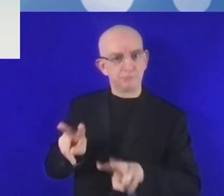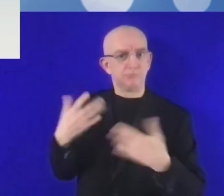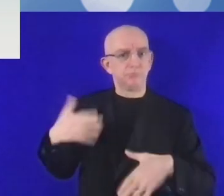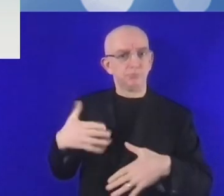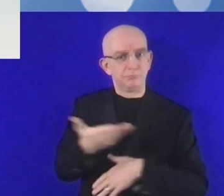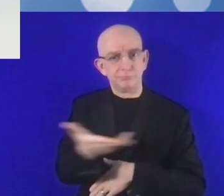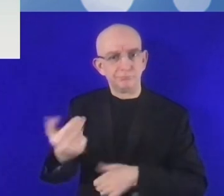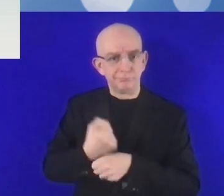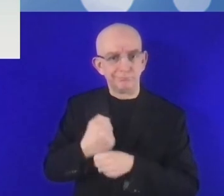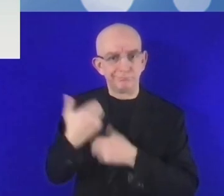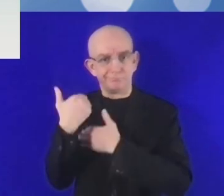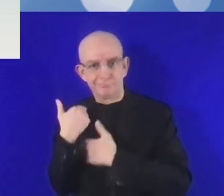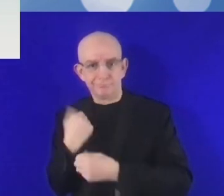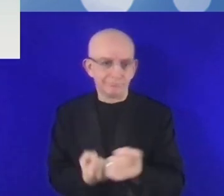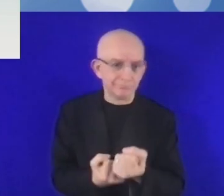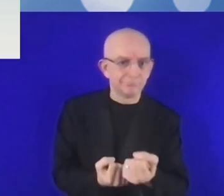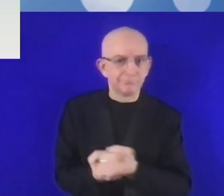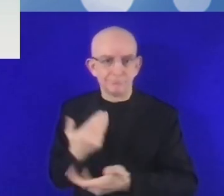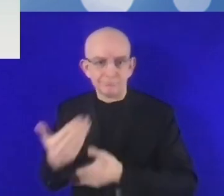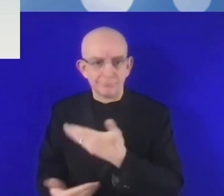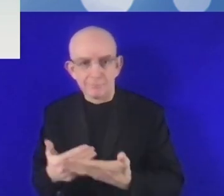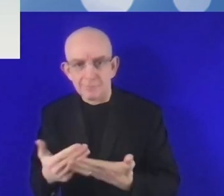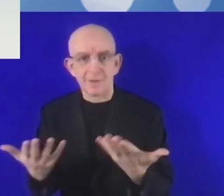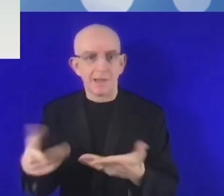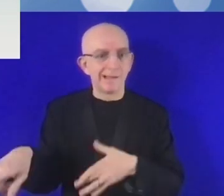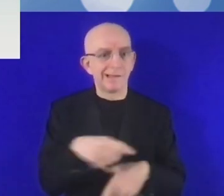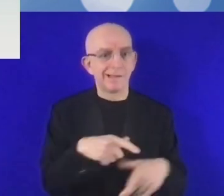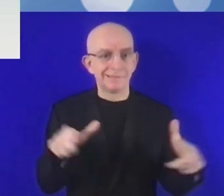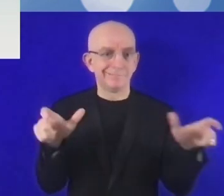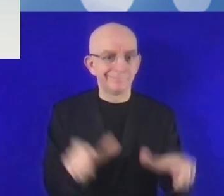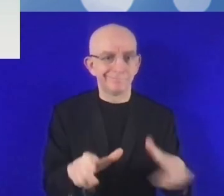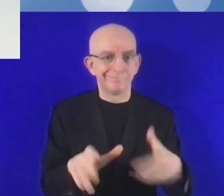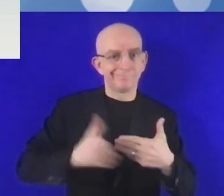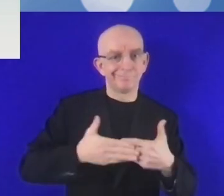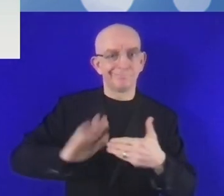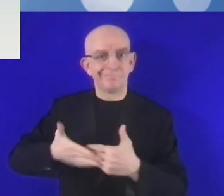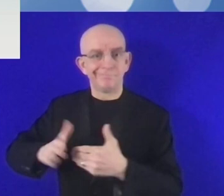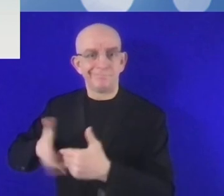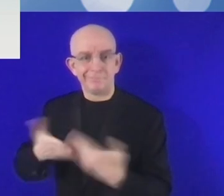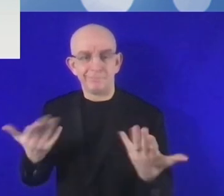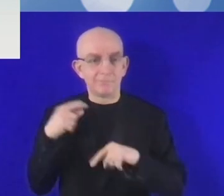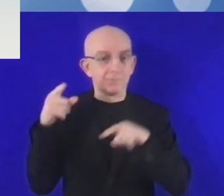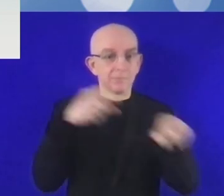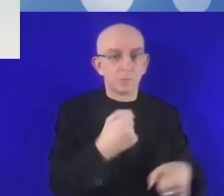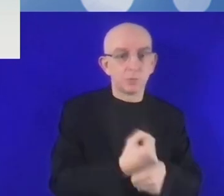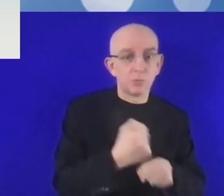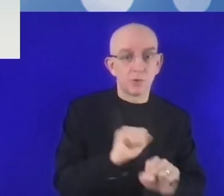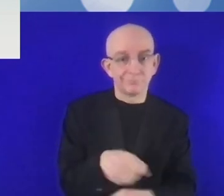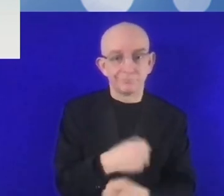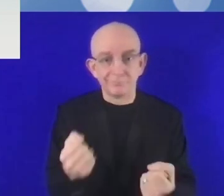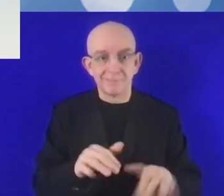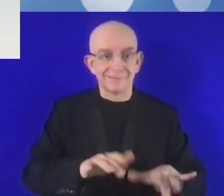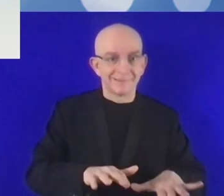управление интернетом и который управляет инфраструктурой интернета. Я была очень впечатлена,